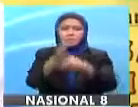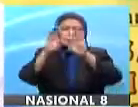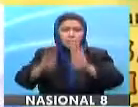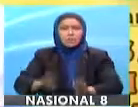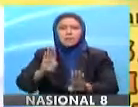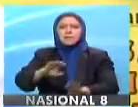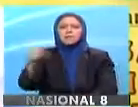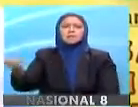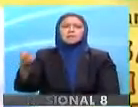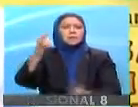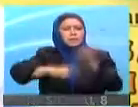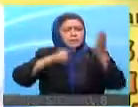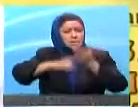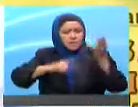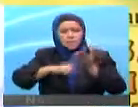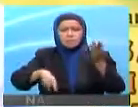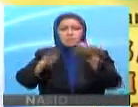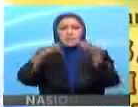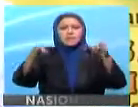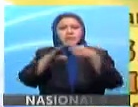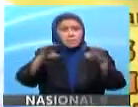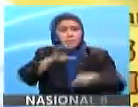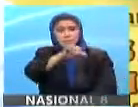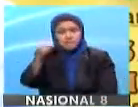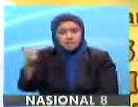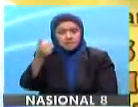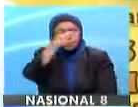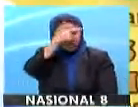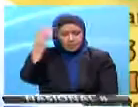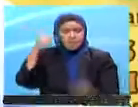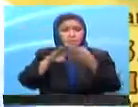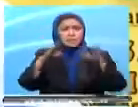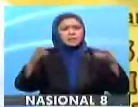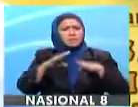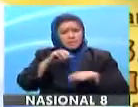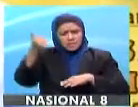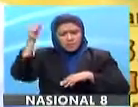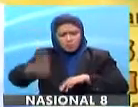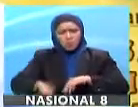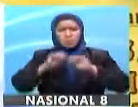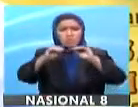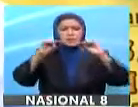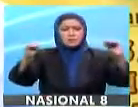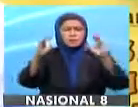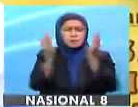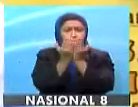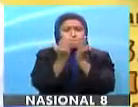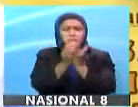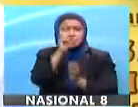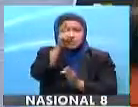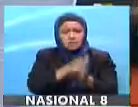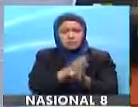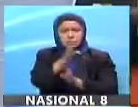waima bahasa-bahasa lain, kerana bahasa-bahasa lain boleh diajar di sekolah satu aliran